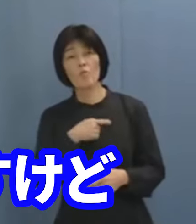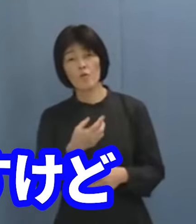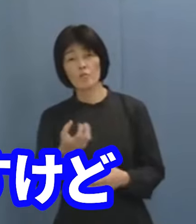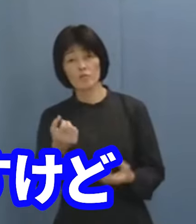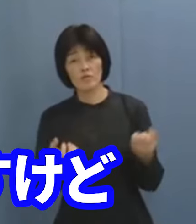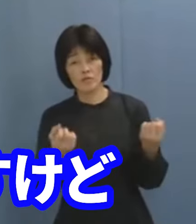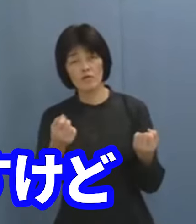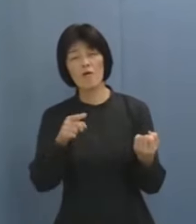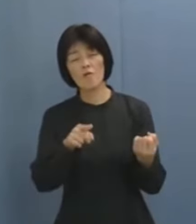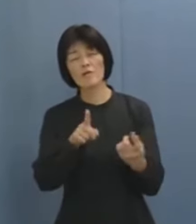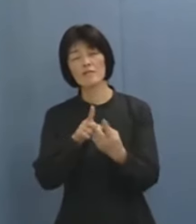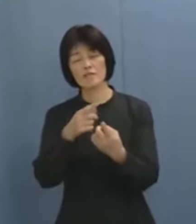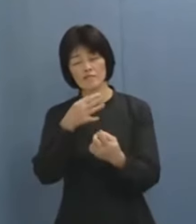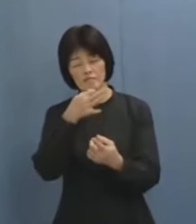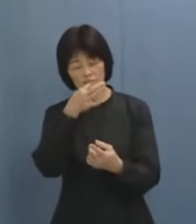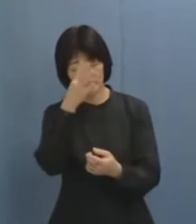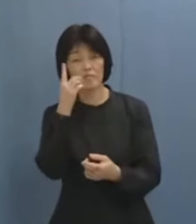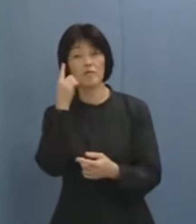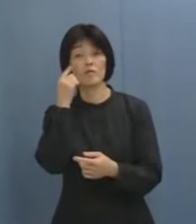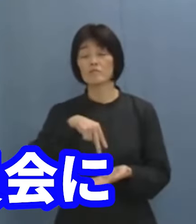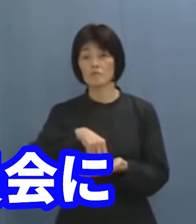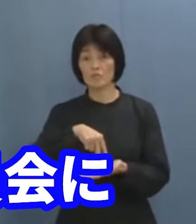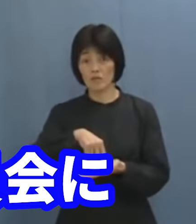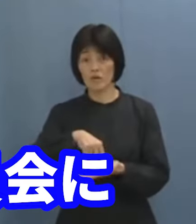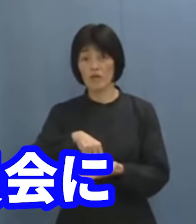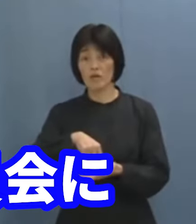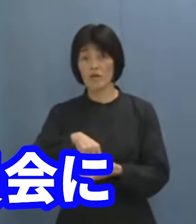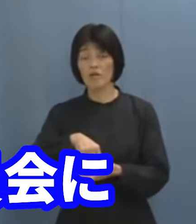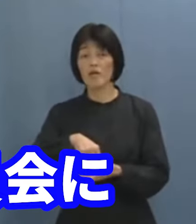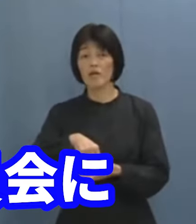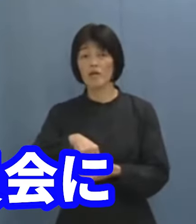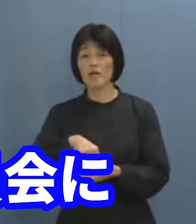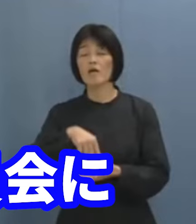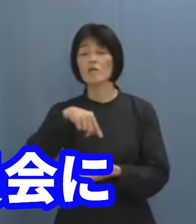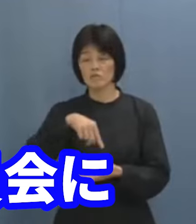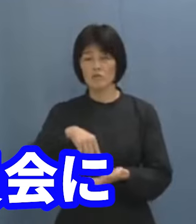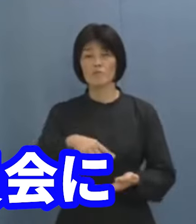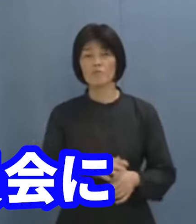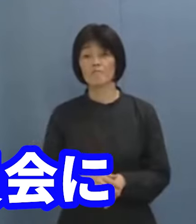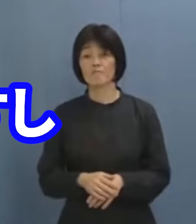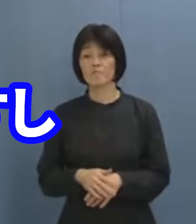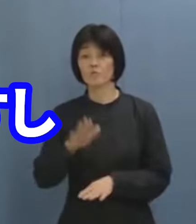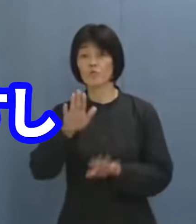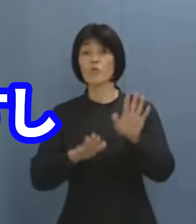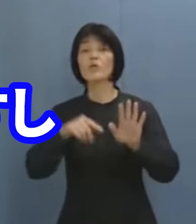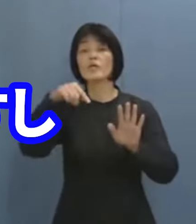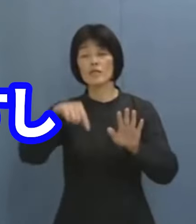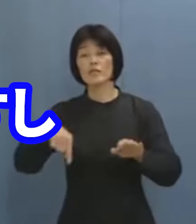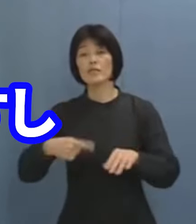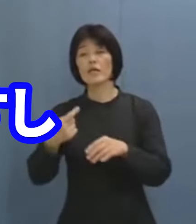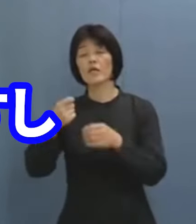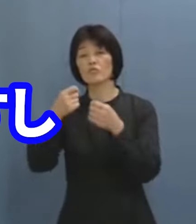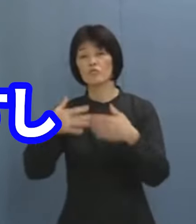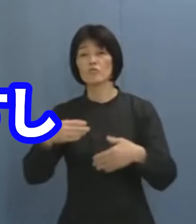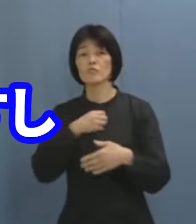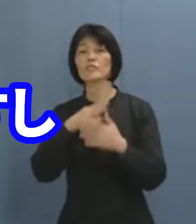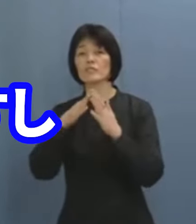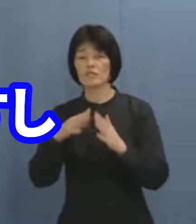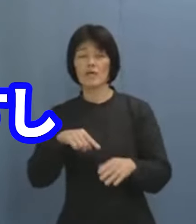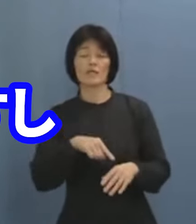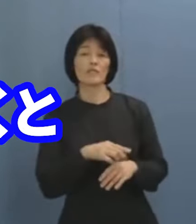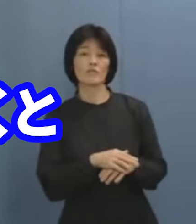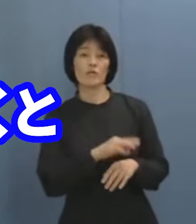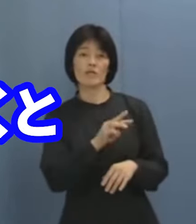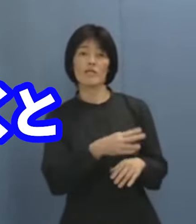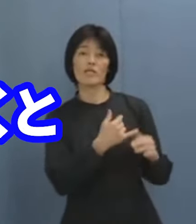思ってますけど、私としては百条委員会や第三者委員会に対応してきたつもりですし、これまで